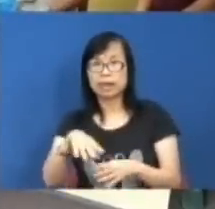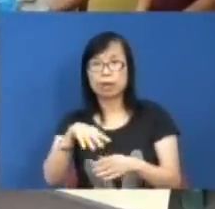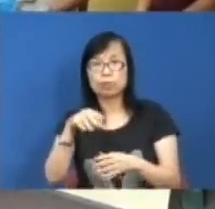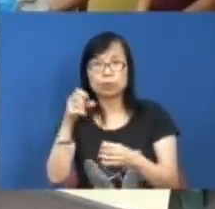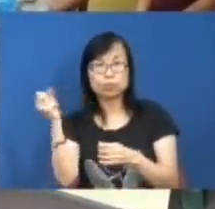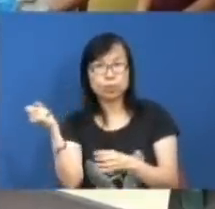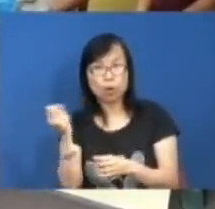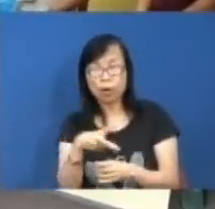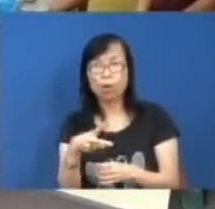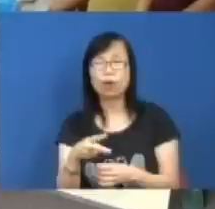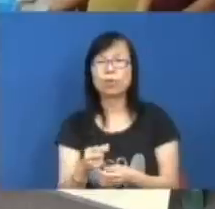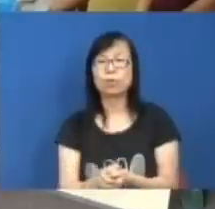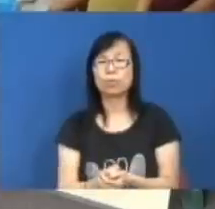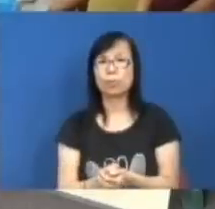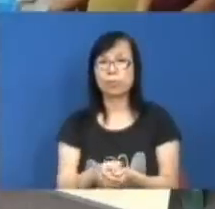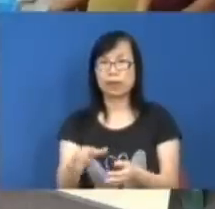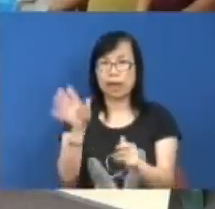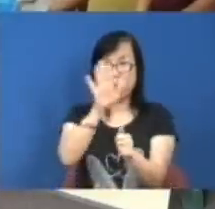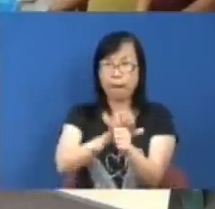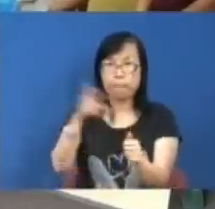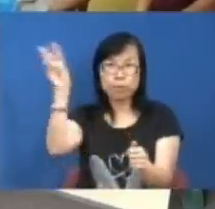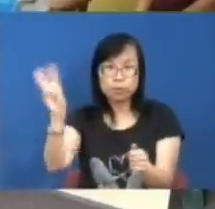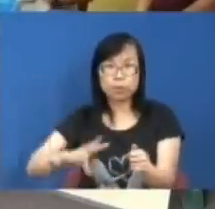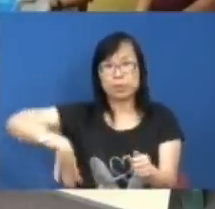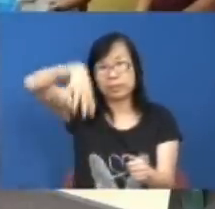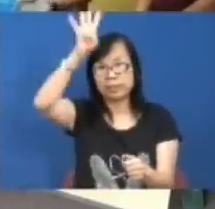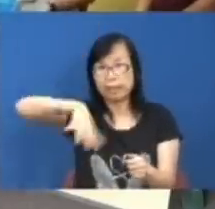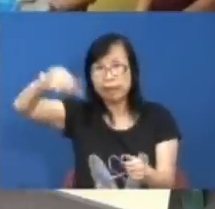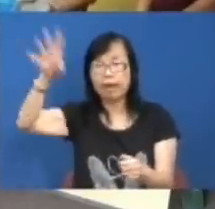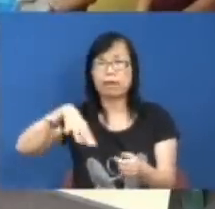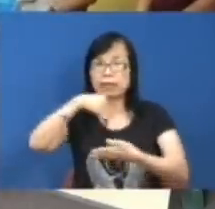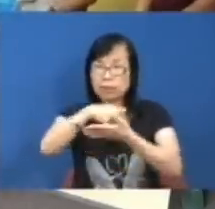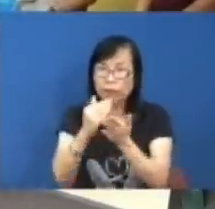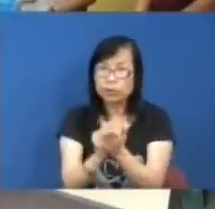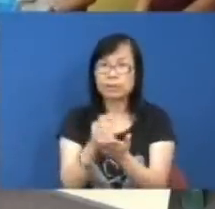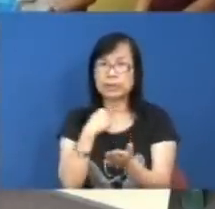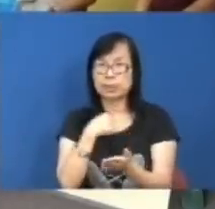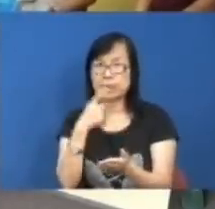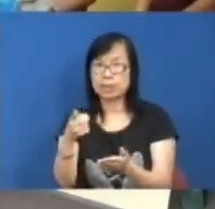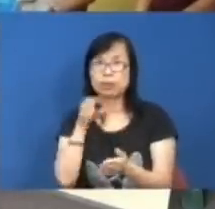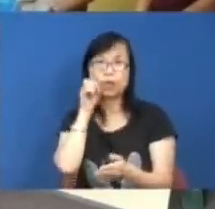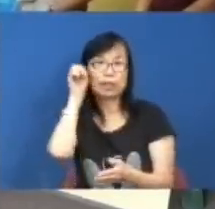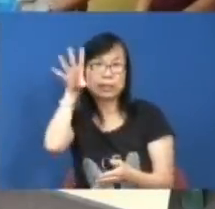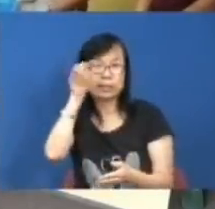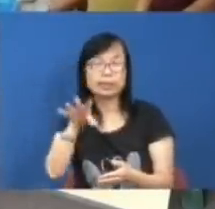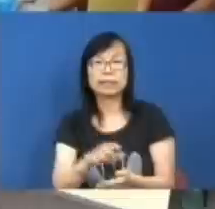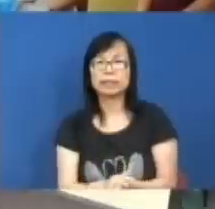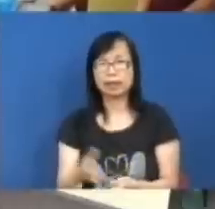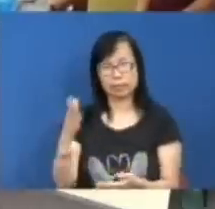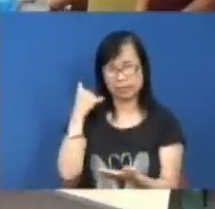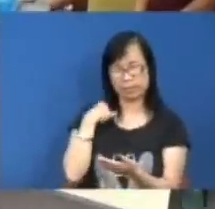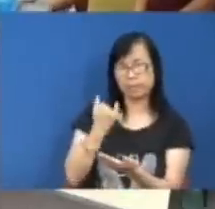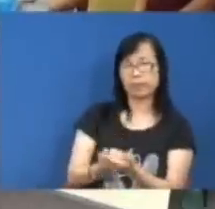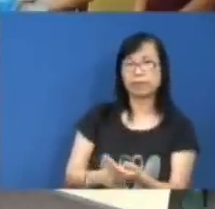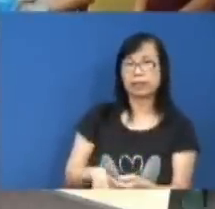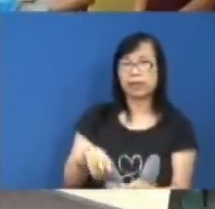嘅我諗係防水漆啊，或者咩物料咧，就到時你哋就再建議。 但死啊！我成日聽到兩個字，咩